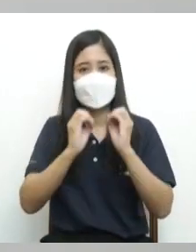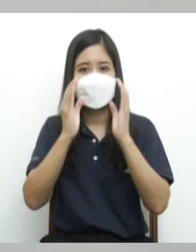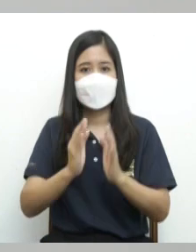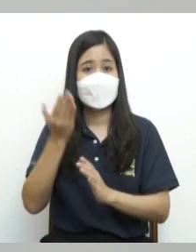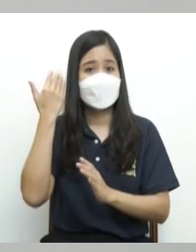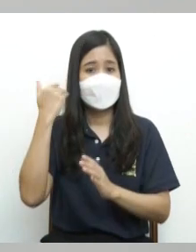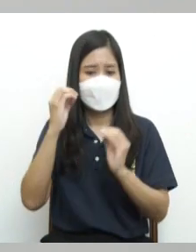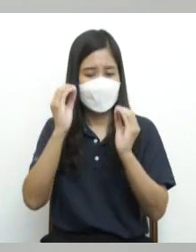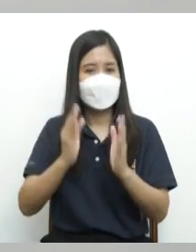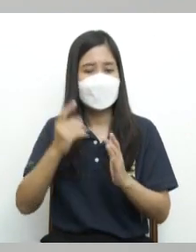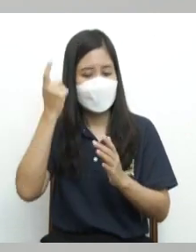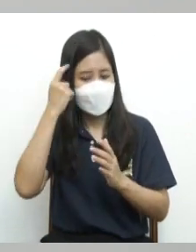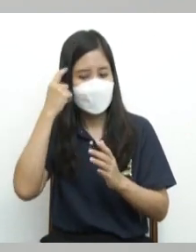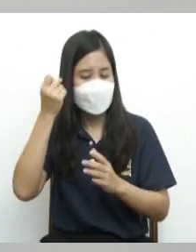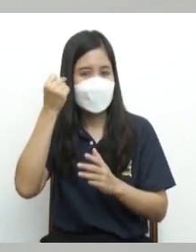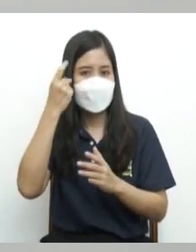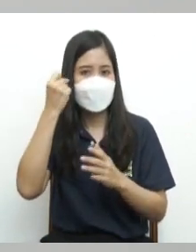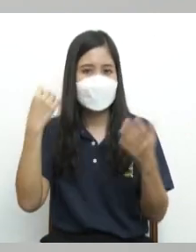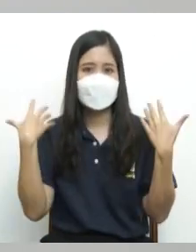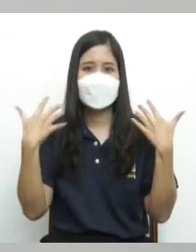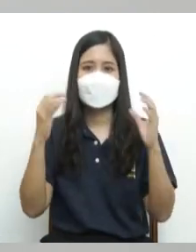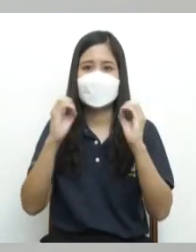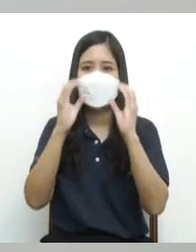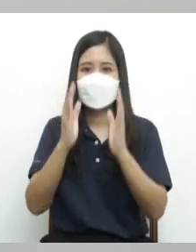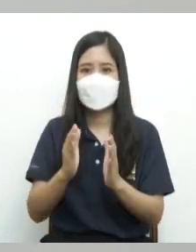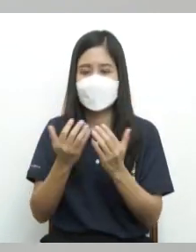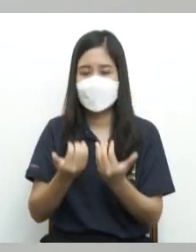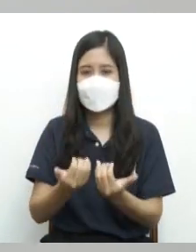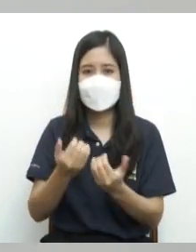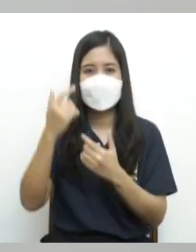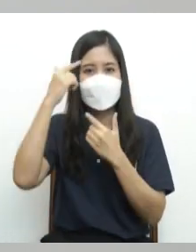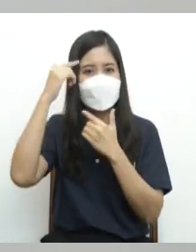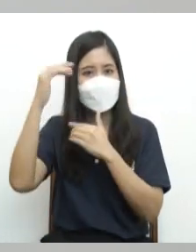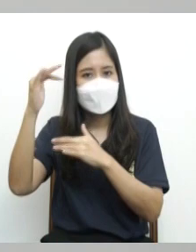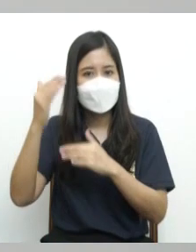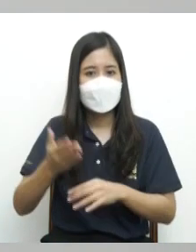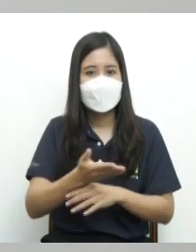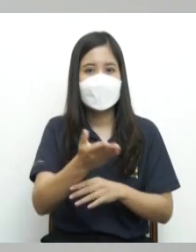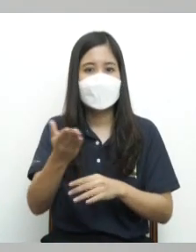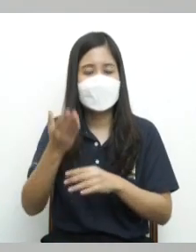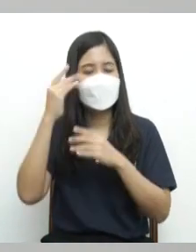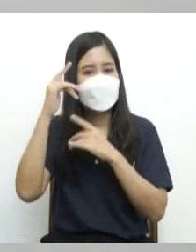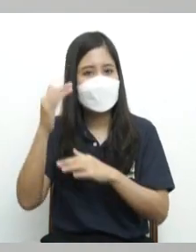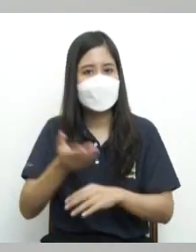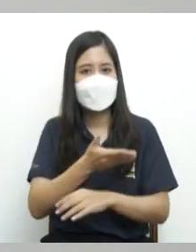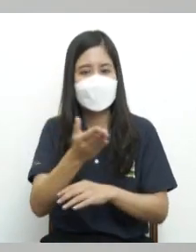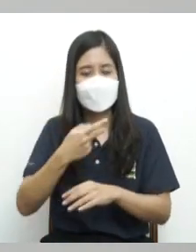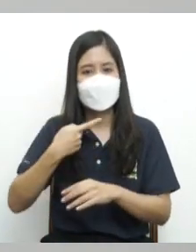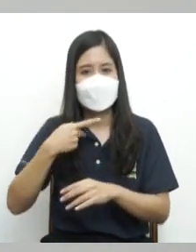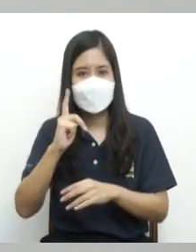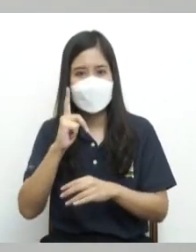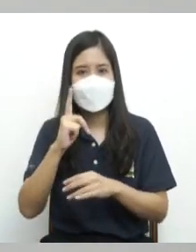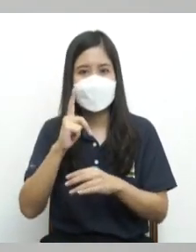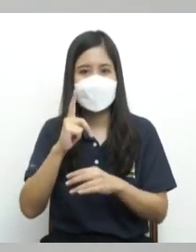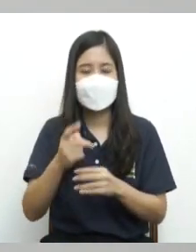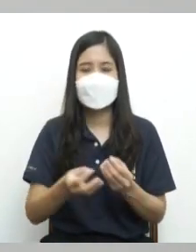ไรให้กับทางข้าราชการครูได้นะคะเราก็จะดีใจมากนะคะก็ฝากเรียนไว้ว่าเราก็คาดหวังว่าสิ่งที่เราทำจะเป็นประโยชน์นะคะถ้าเรา